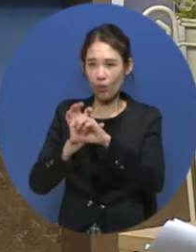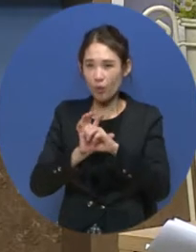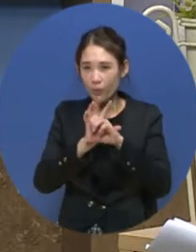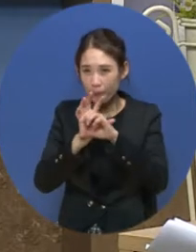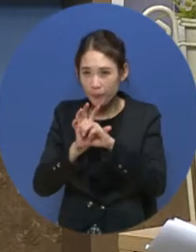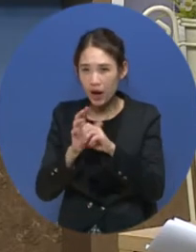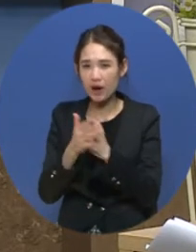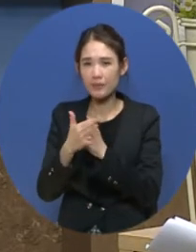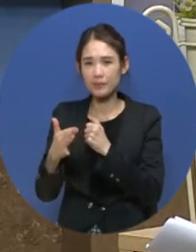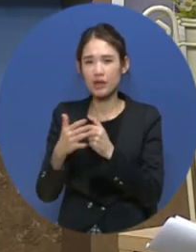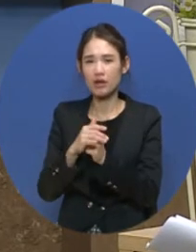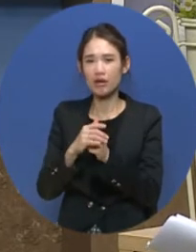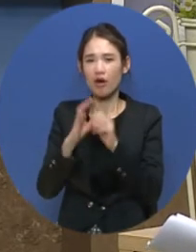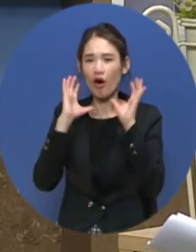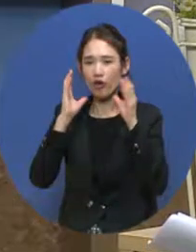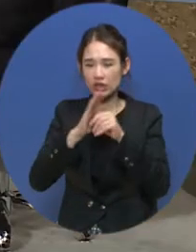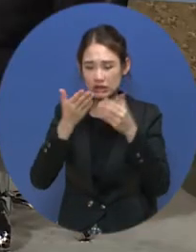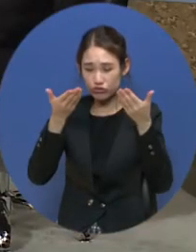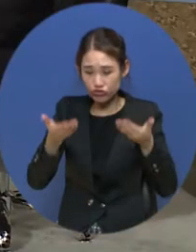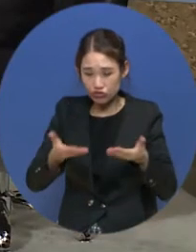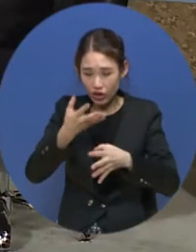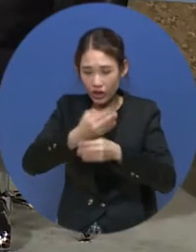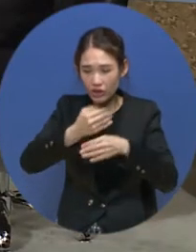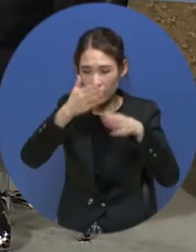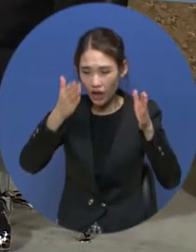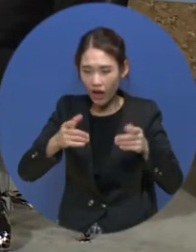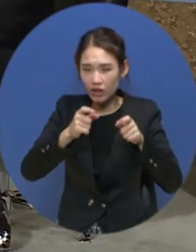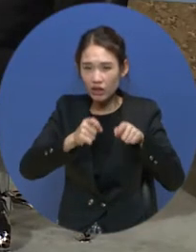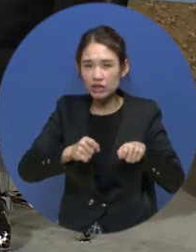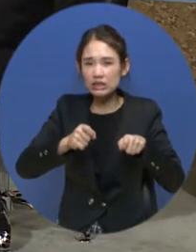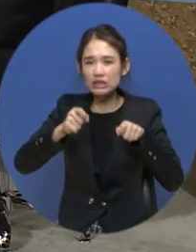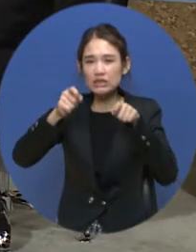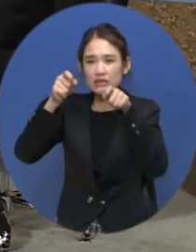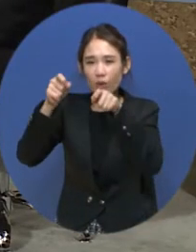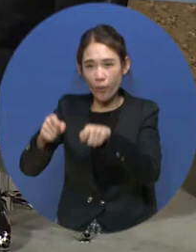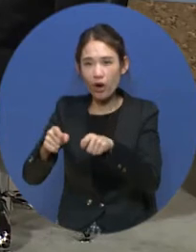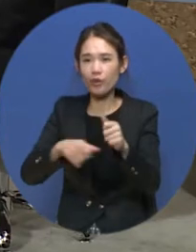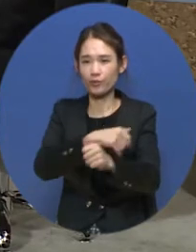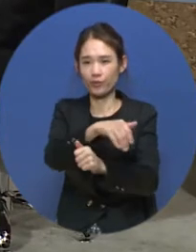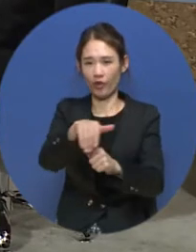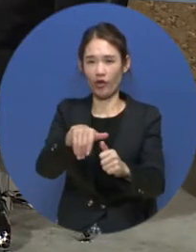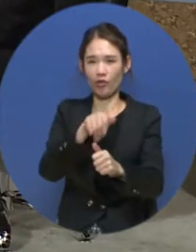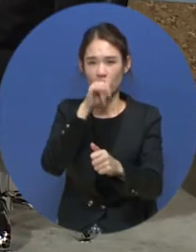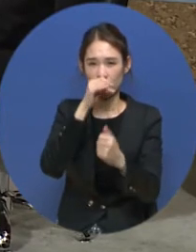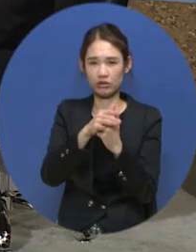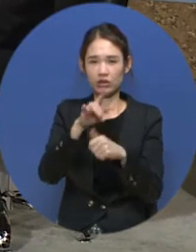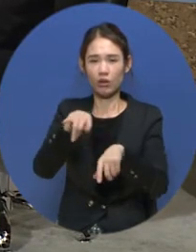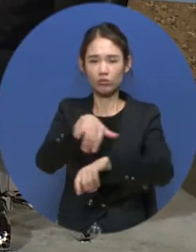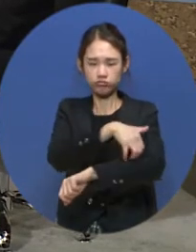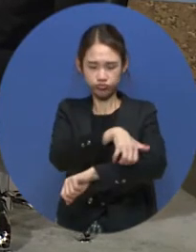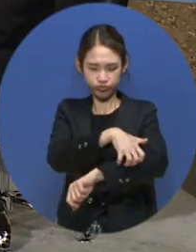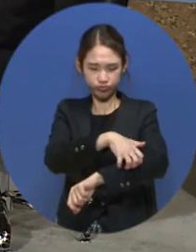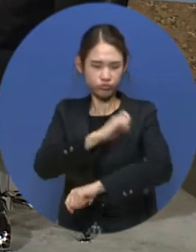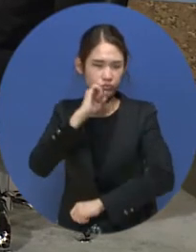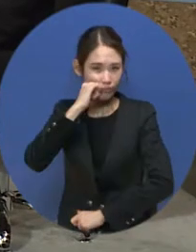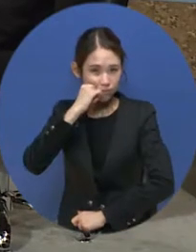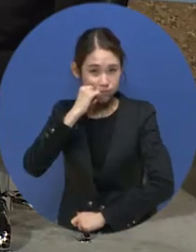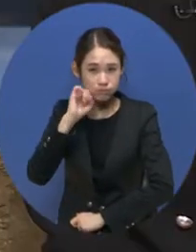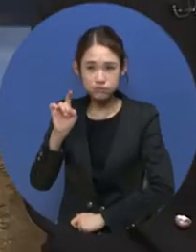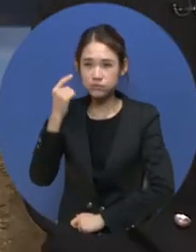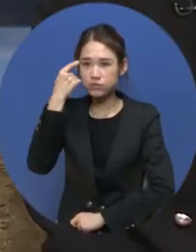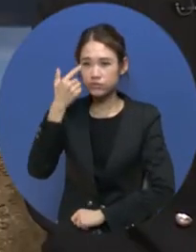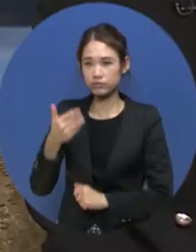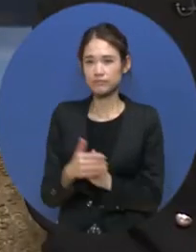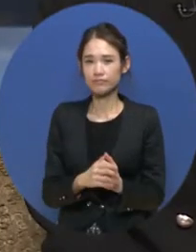휴원 기간도 계속해서 연장이 되고 있는 상황입니다. 이에 따른 좀 불편함이라든지 어려움은